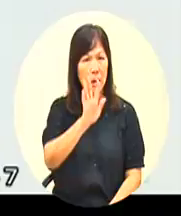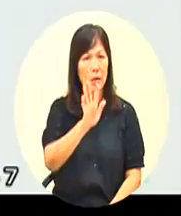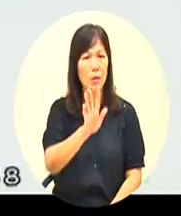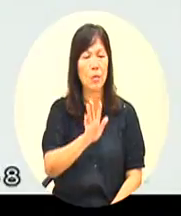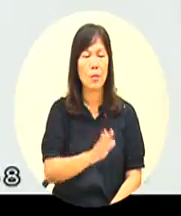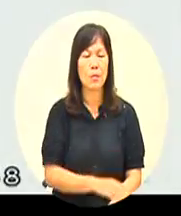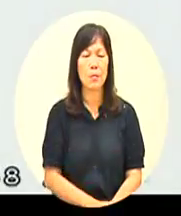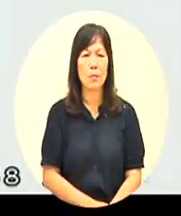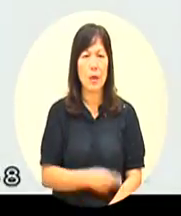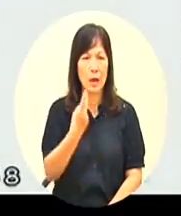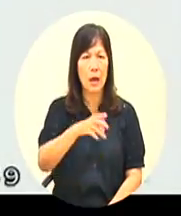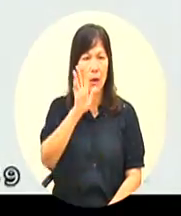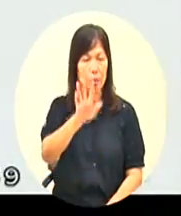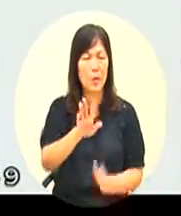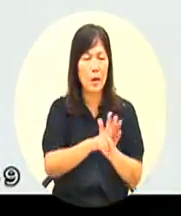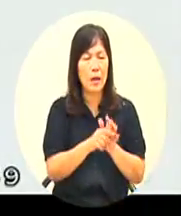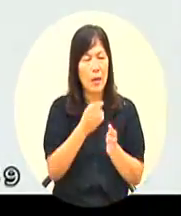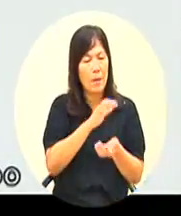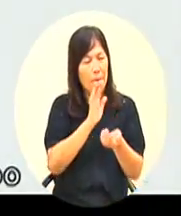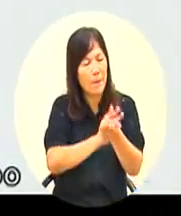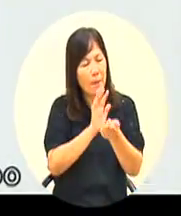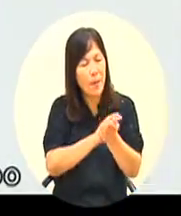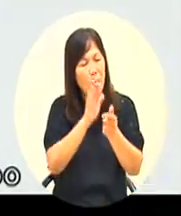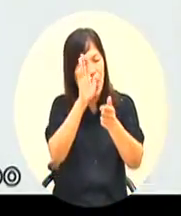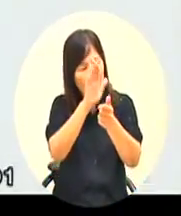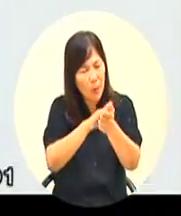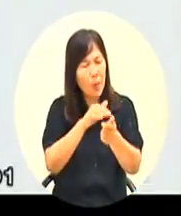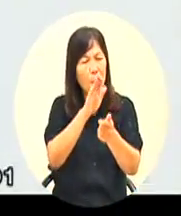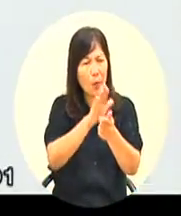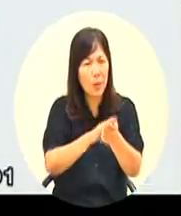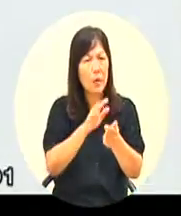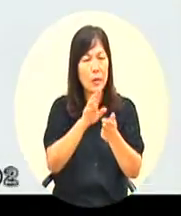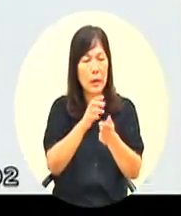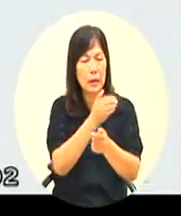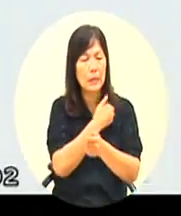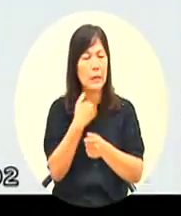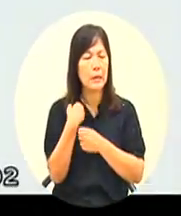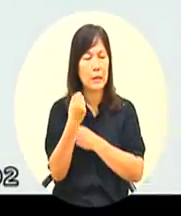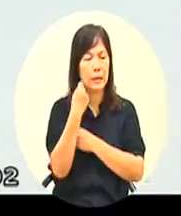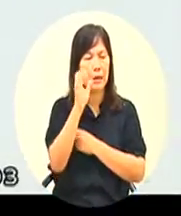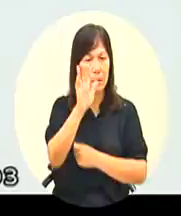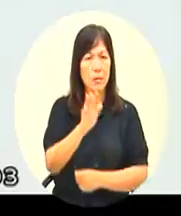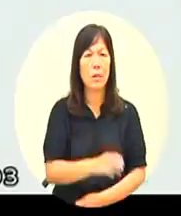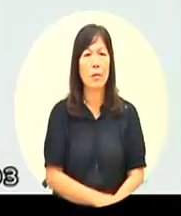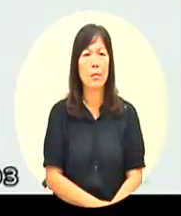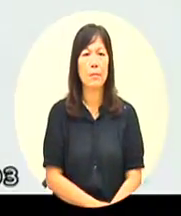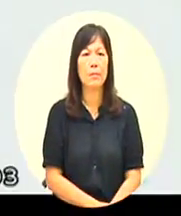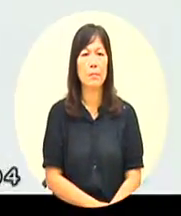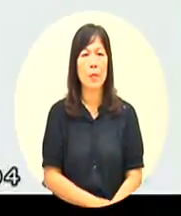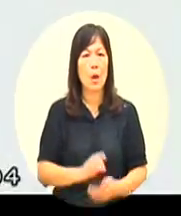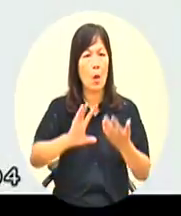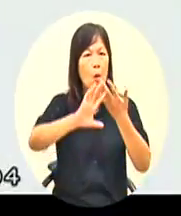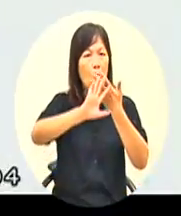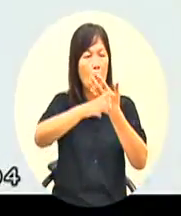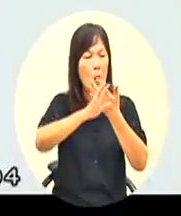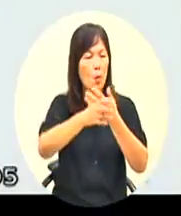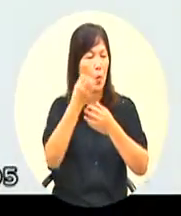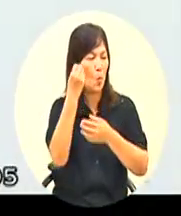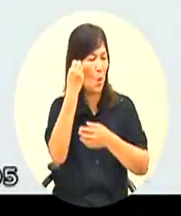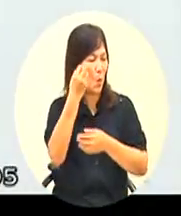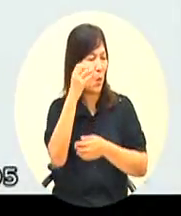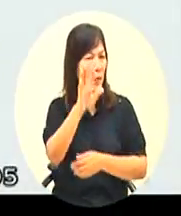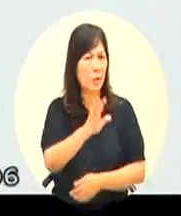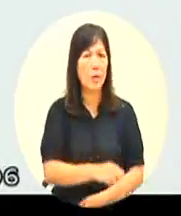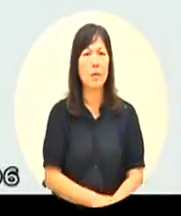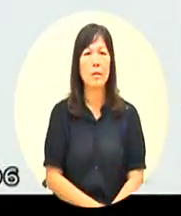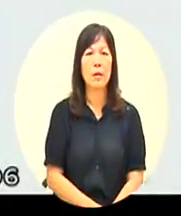它也有疗愈的一个功能，现在国外是非常流行的，